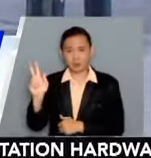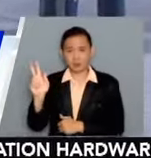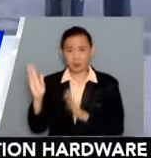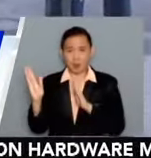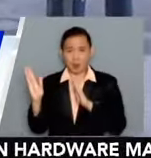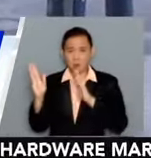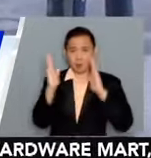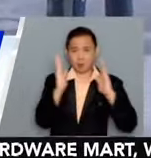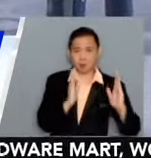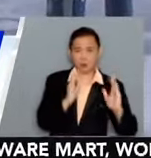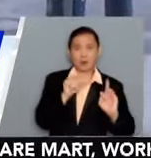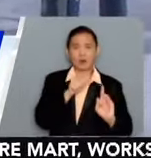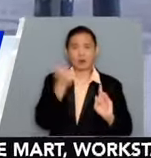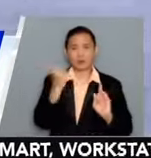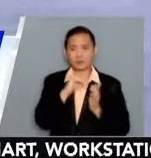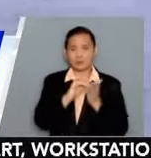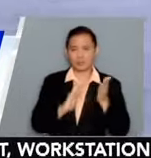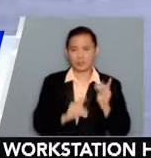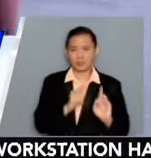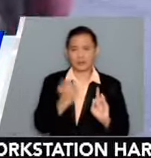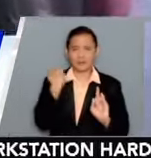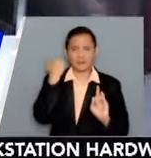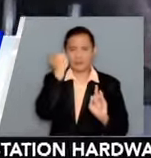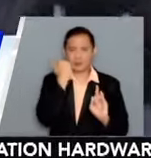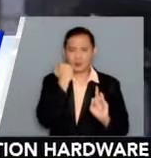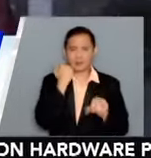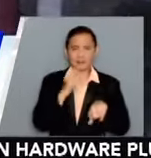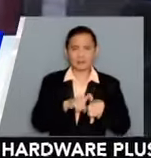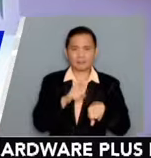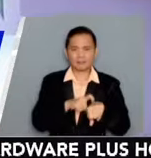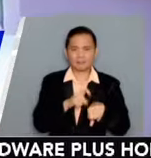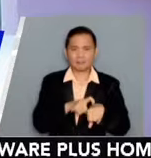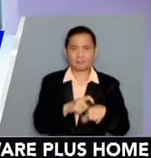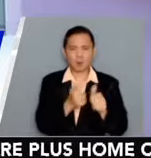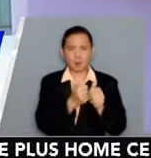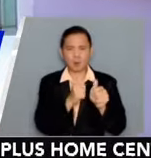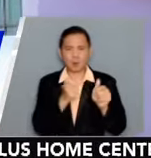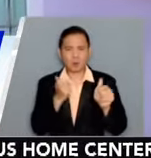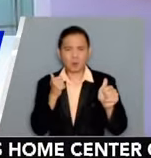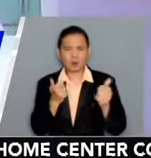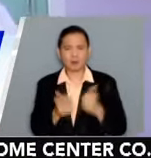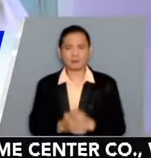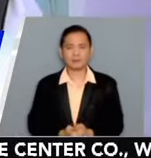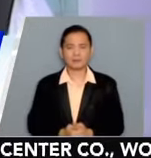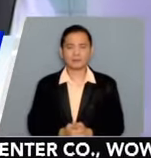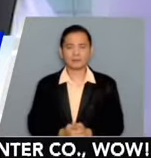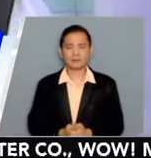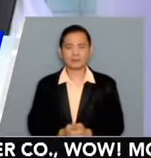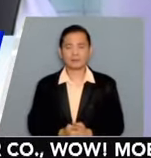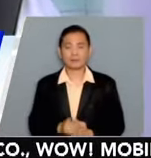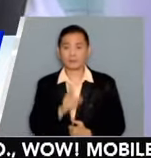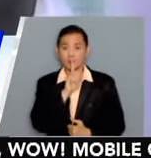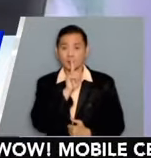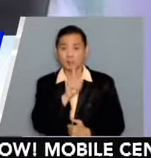estudyante, nakukulangan din sa oras na dapat sana ay para sa klase. Yung advantage po,